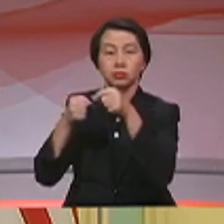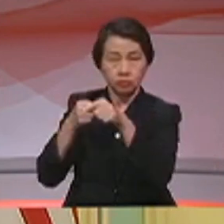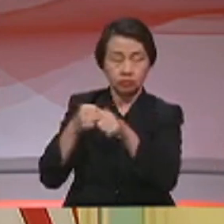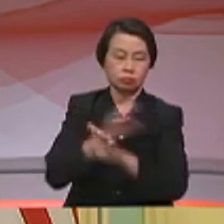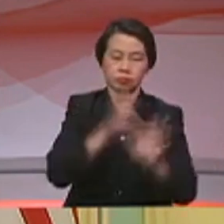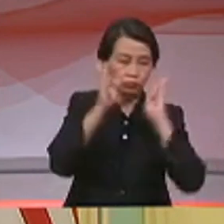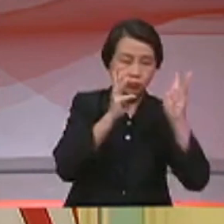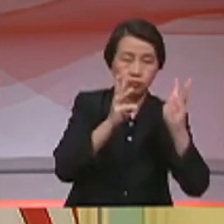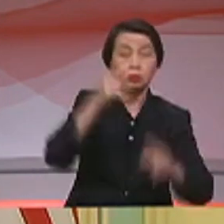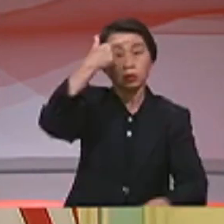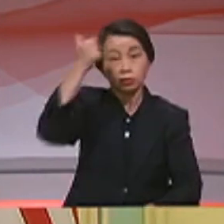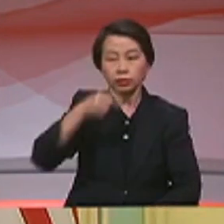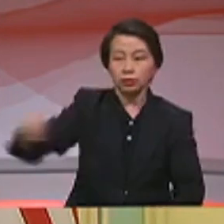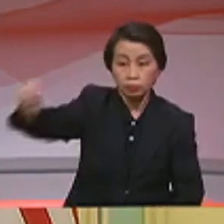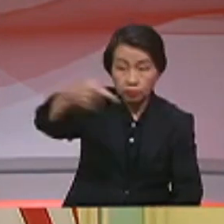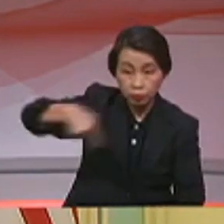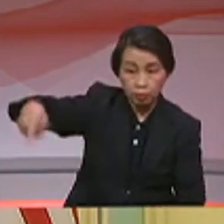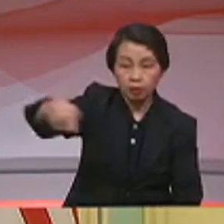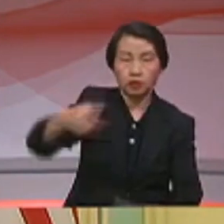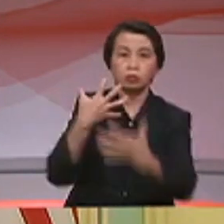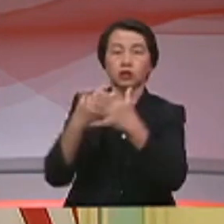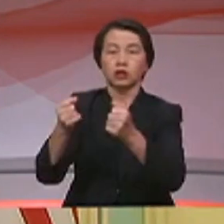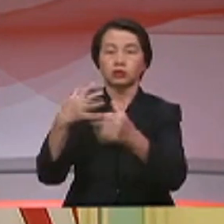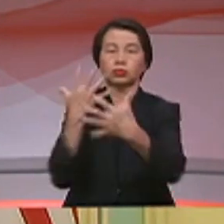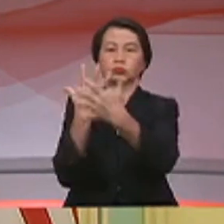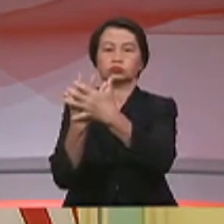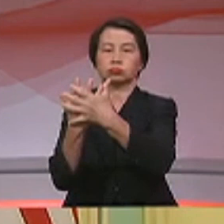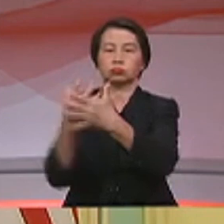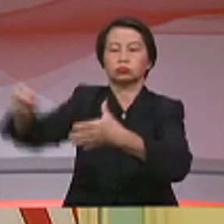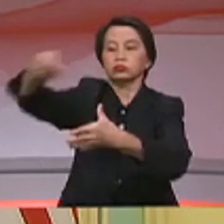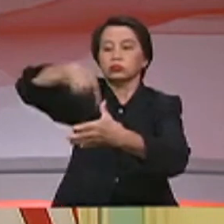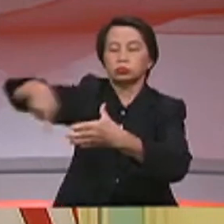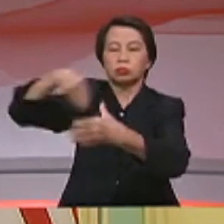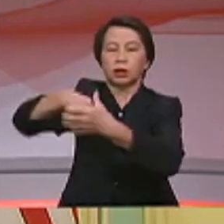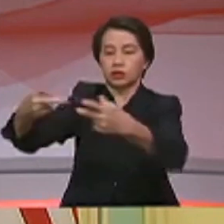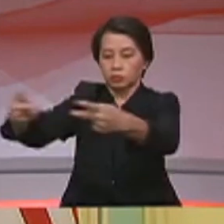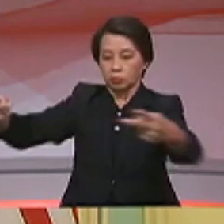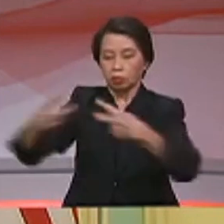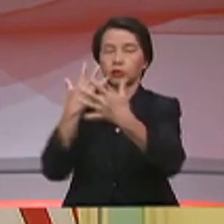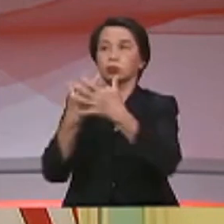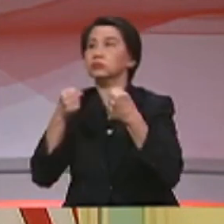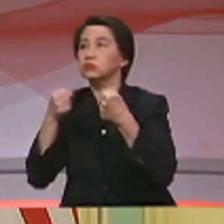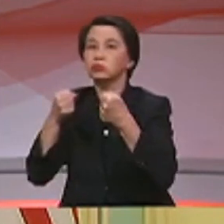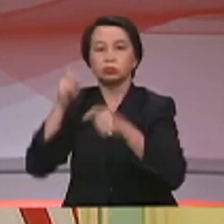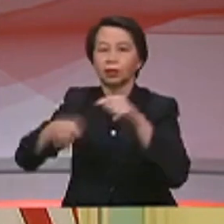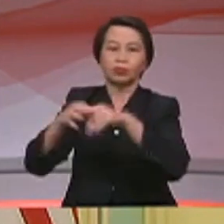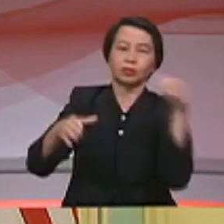ini kerana mereka telah pun terkurung berada di dalam kawasan penjara tersebut.